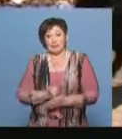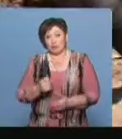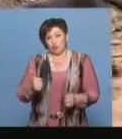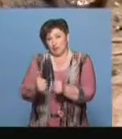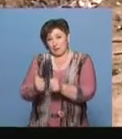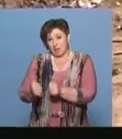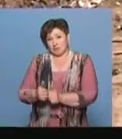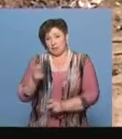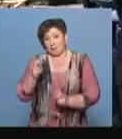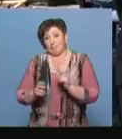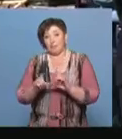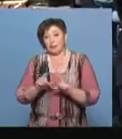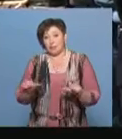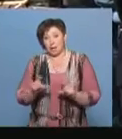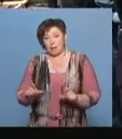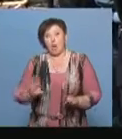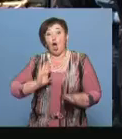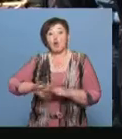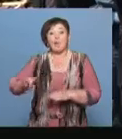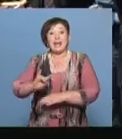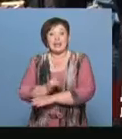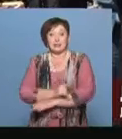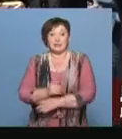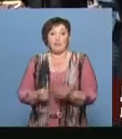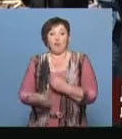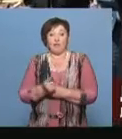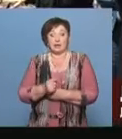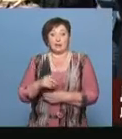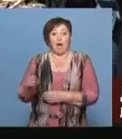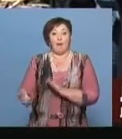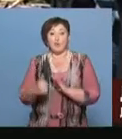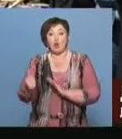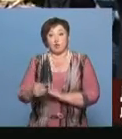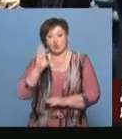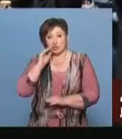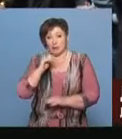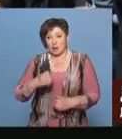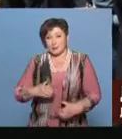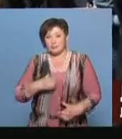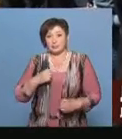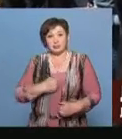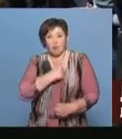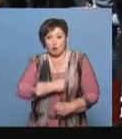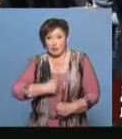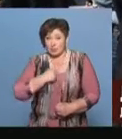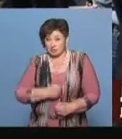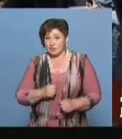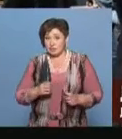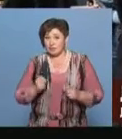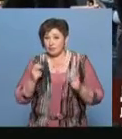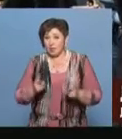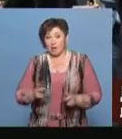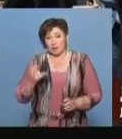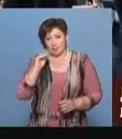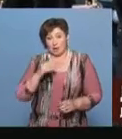соседним предприятиям. Кроме крыс появились бродячие собаки. Причем очень агрессивные собаки. И это мешает людям. То есть